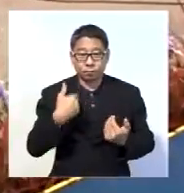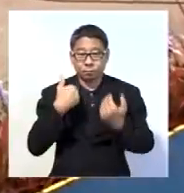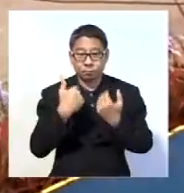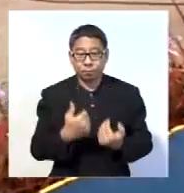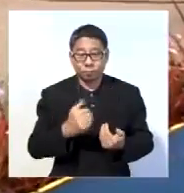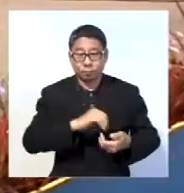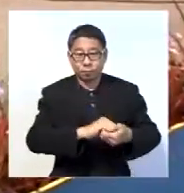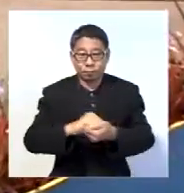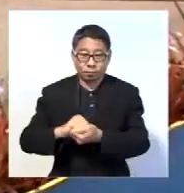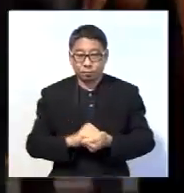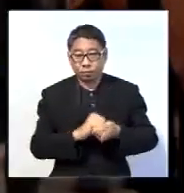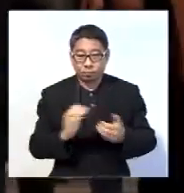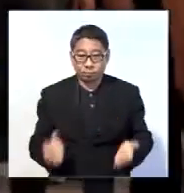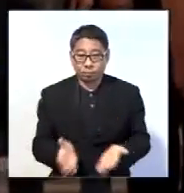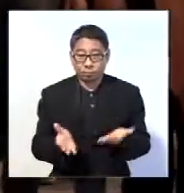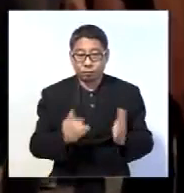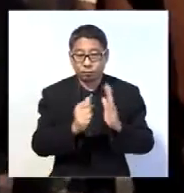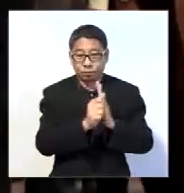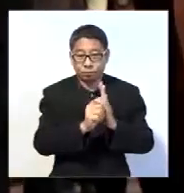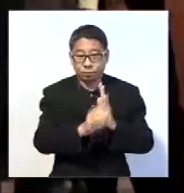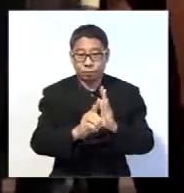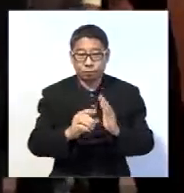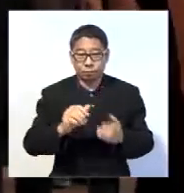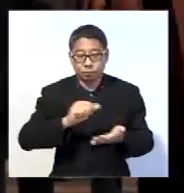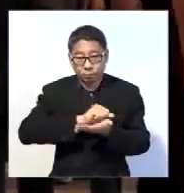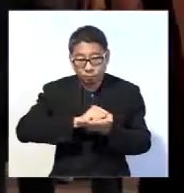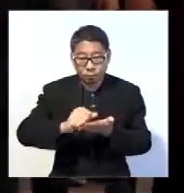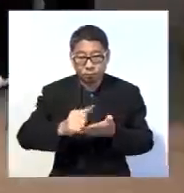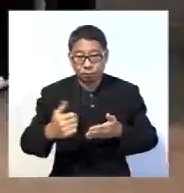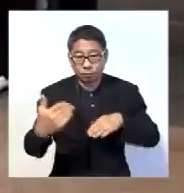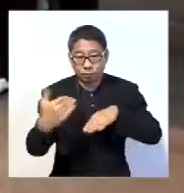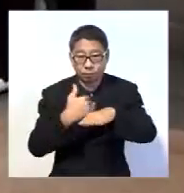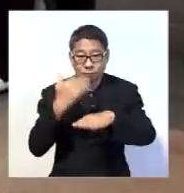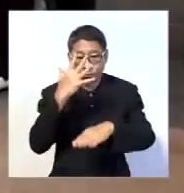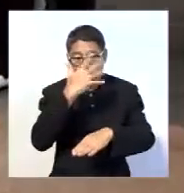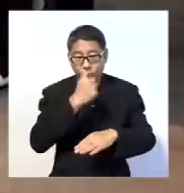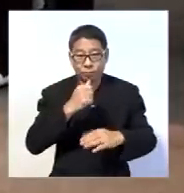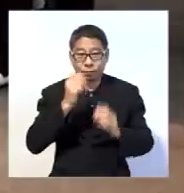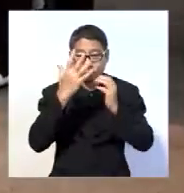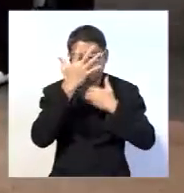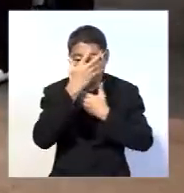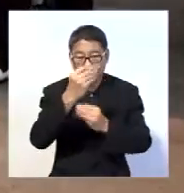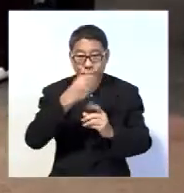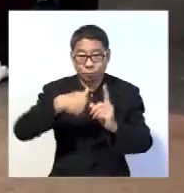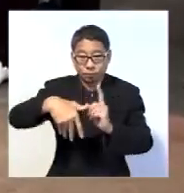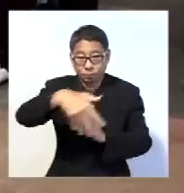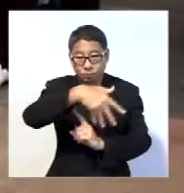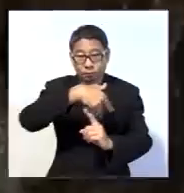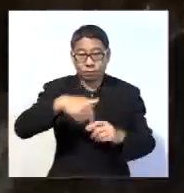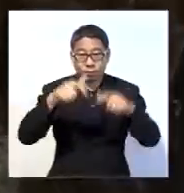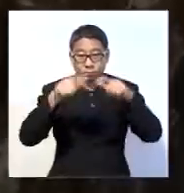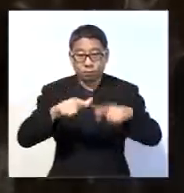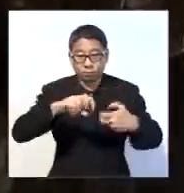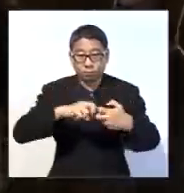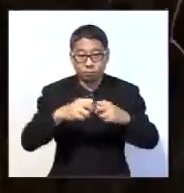พื้นที่ร่วมกันขับเคลื่อนนโยบายอุดรโกลคลีนถนนสวยเมืองสะอาดใส่ใจสิ่งแวดล้อมรณรงค์ลด